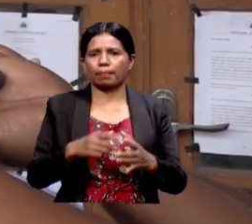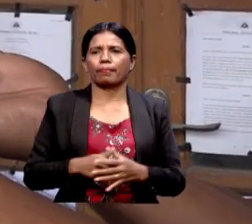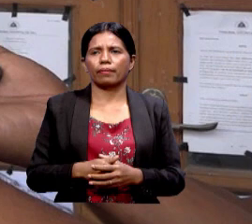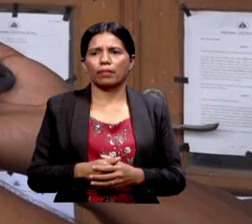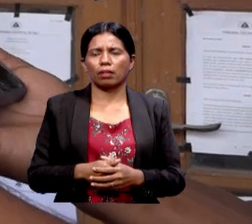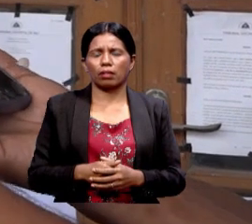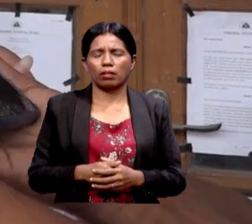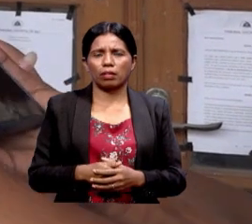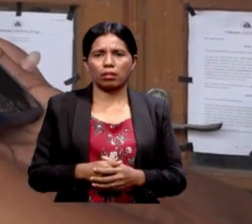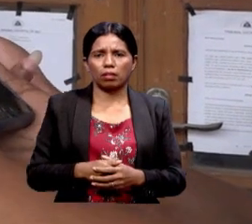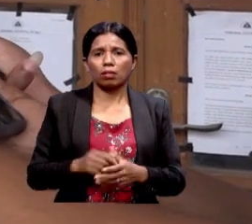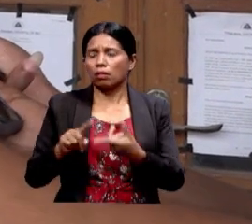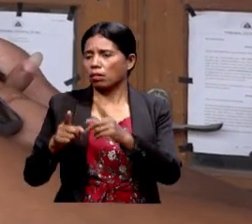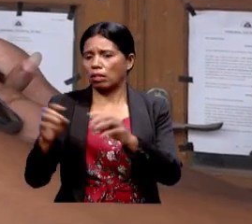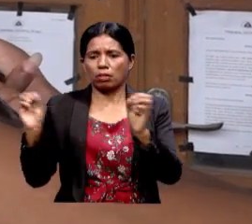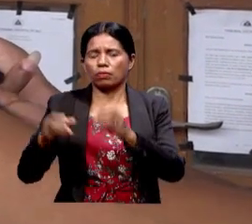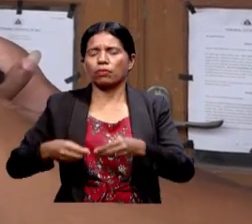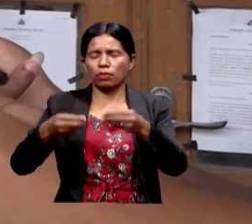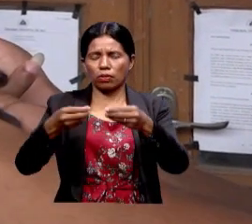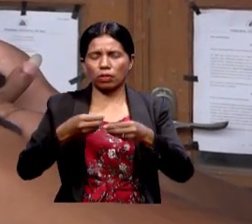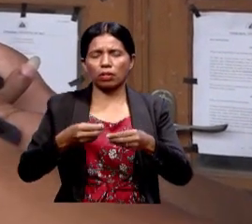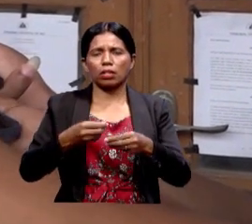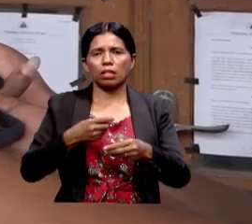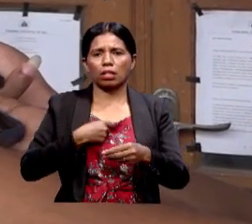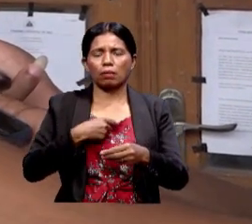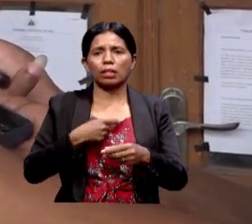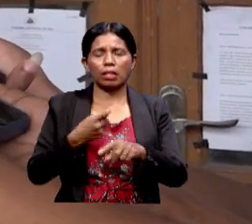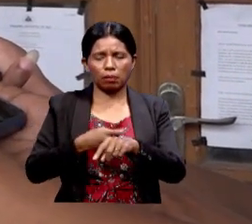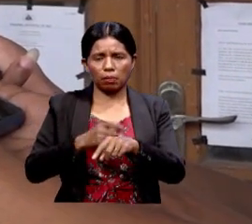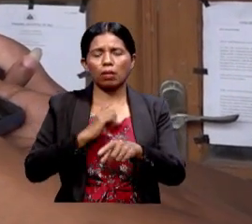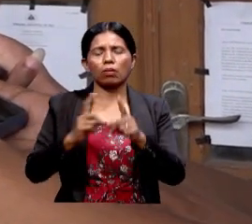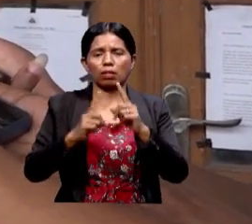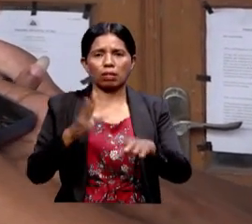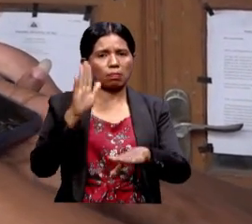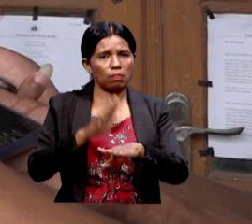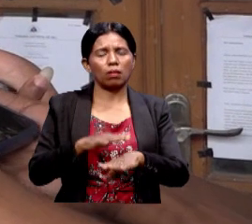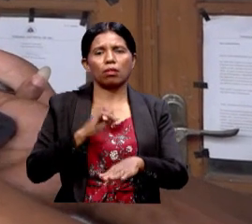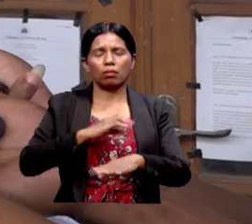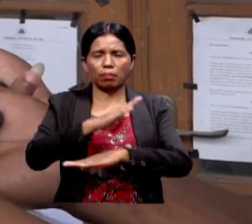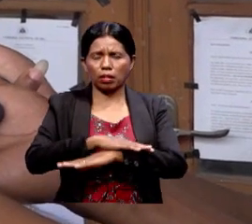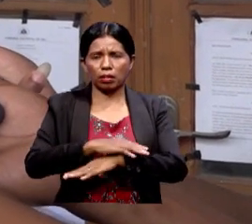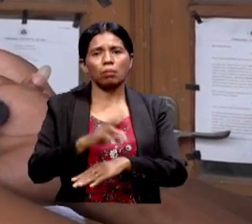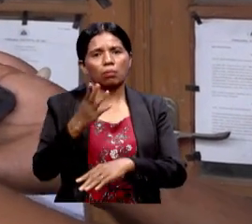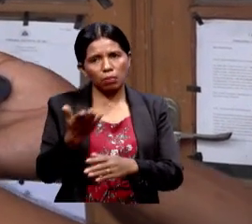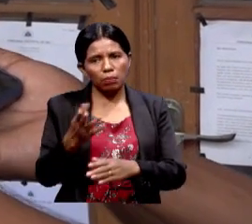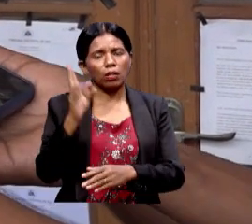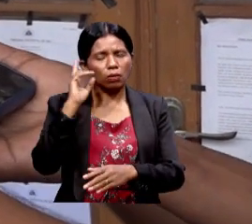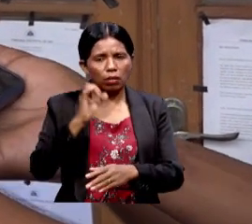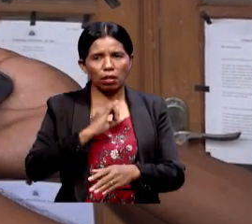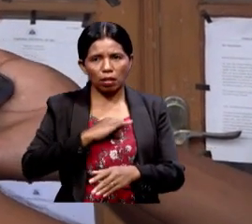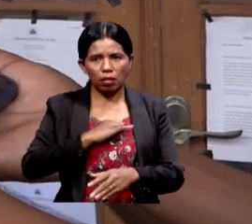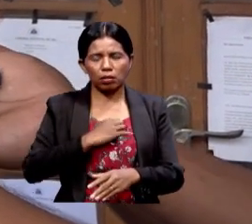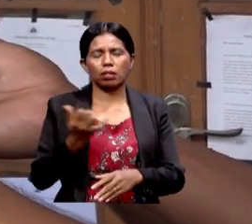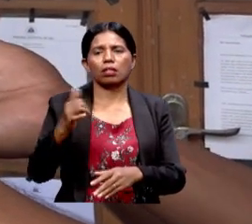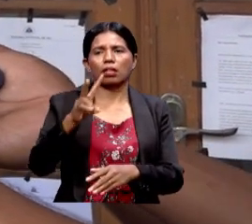nia la fo tempo ba hau kolia hau baku hone meza ne hau dia itu bo tu bela rona hau galai entau kwan hau baku meza ne sir